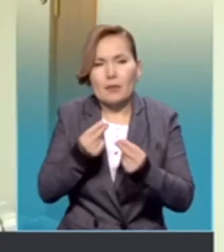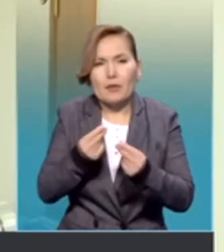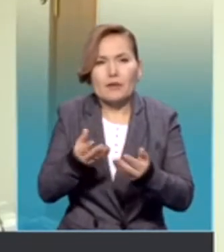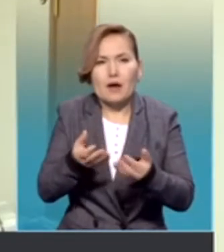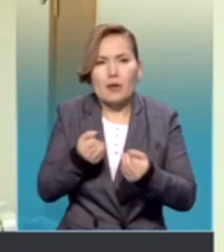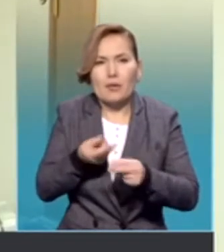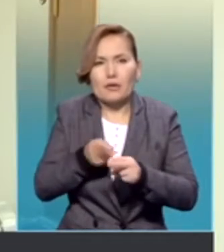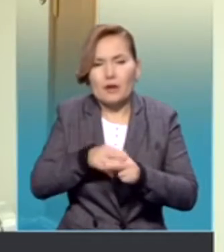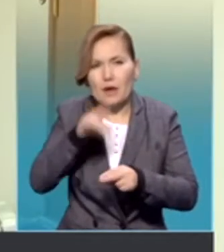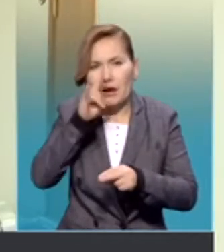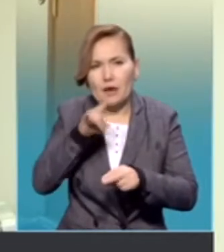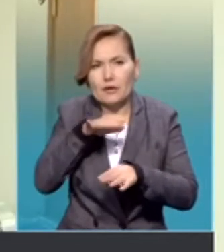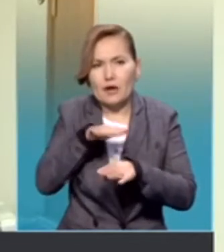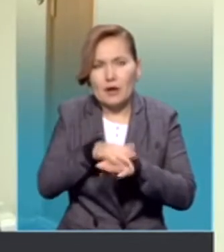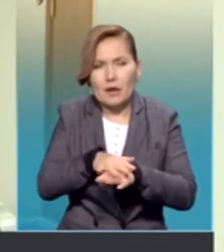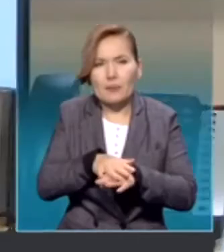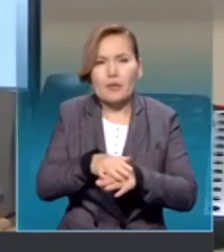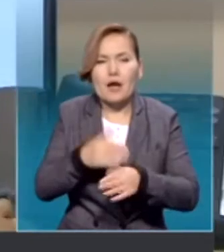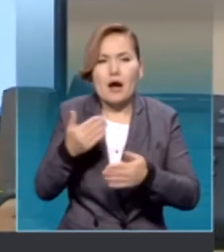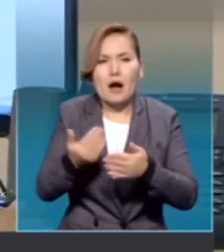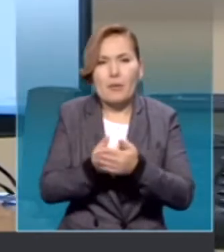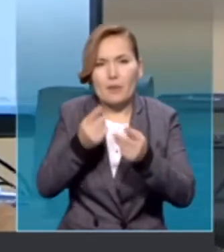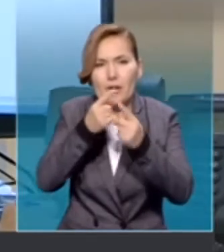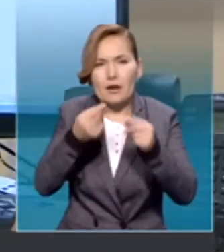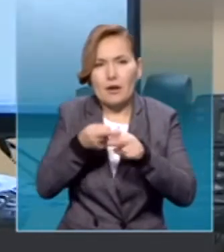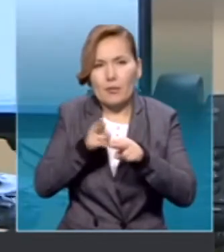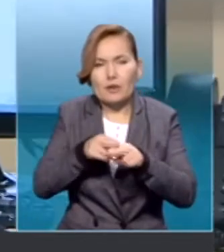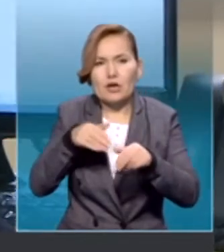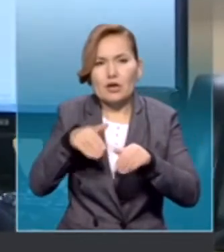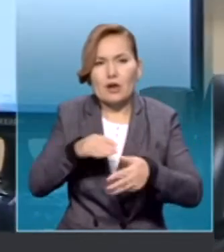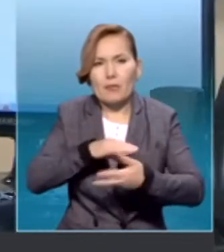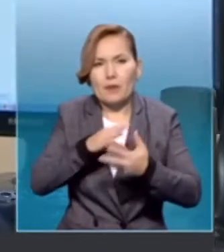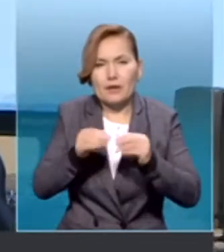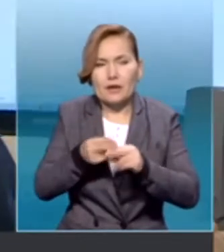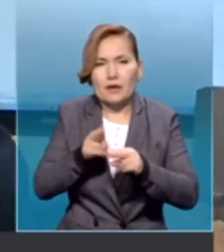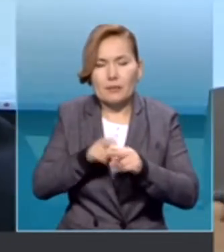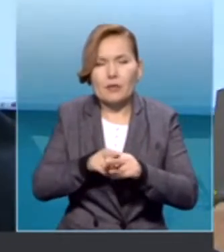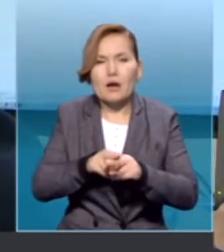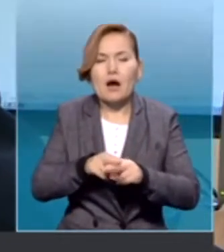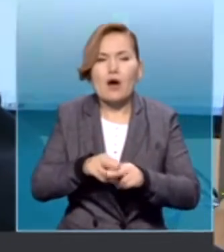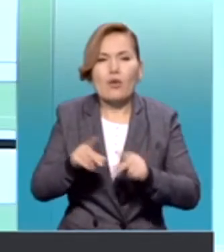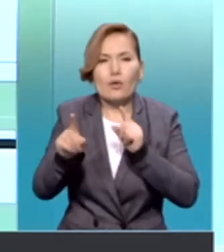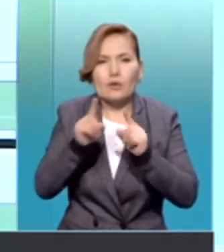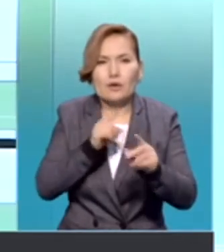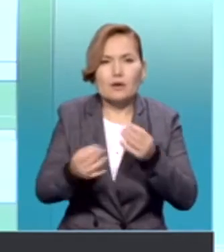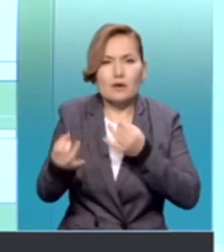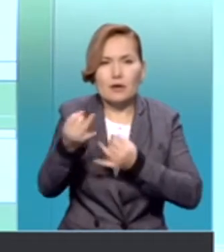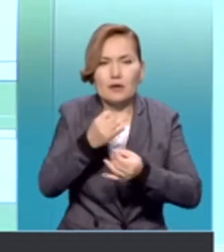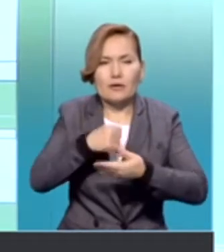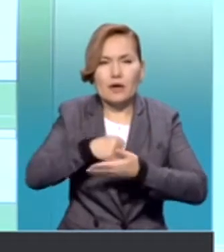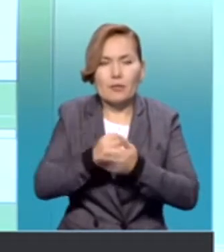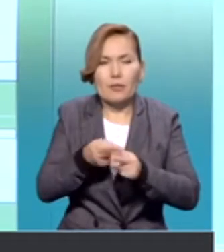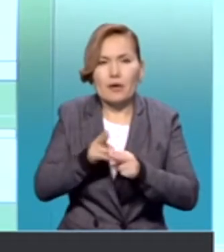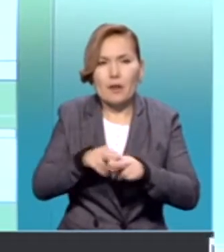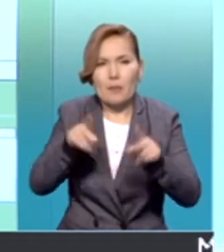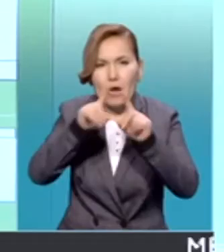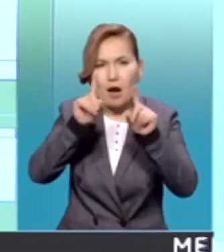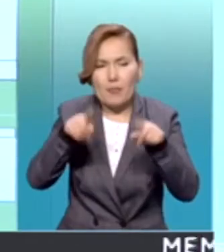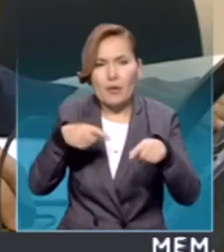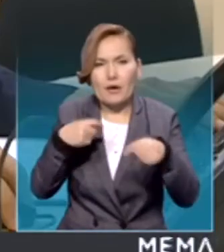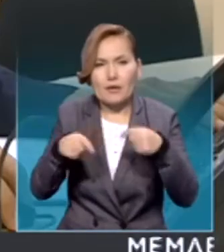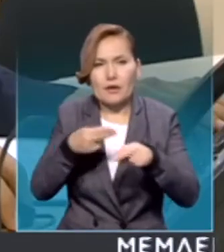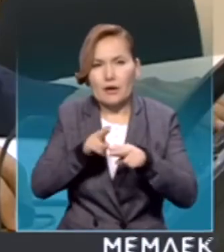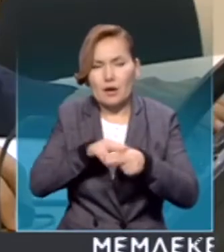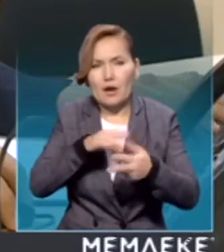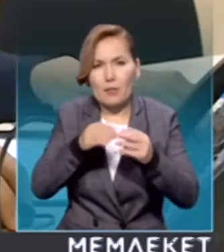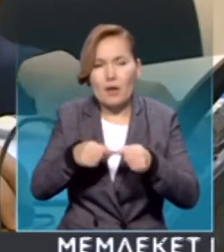отыр. Қазақстан қор биржасындағы ақпаратқа сәйкес, мұндай шешім акционерлердің кезектен тыс отырысында қабылданған. Акциялар бойынша дивиденд